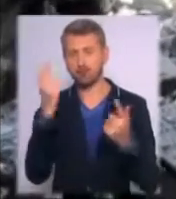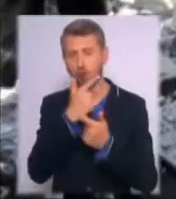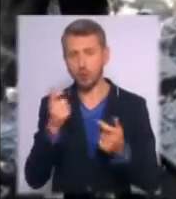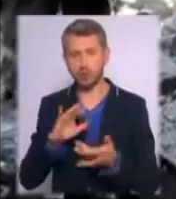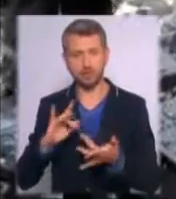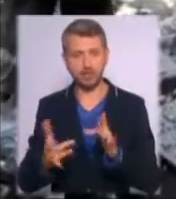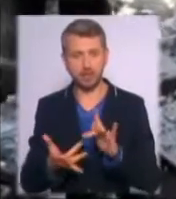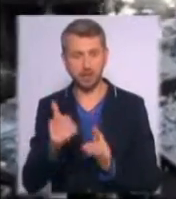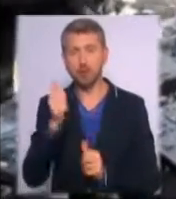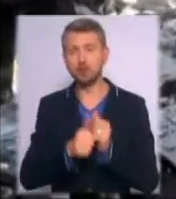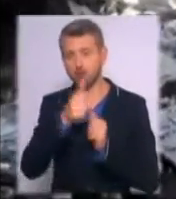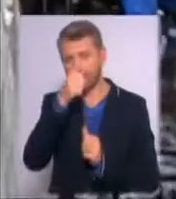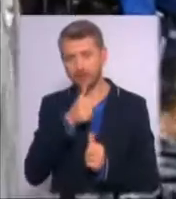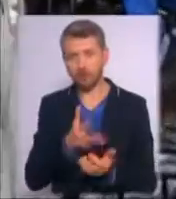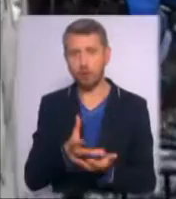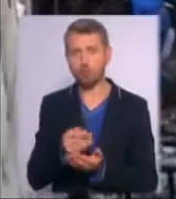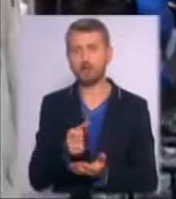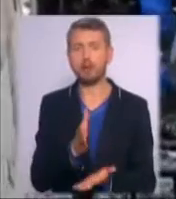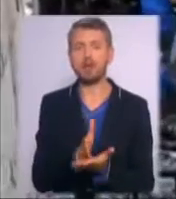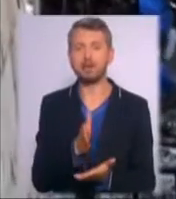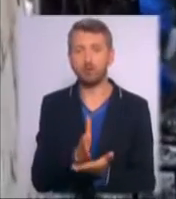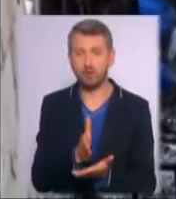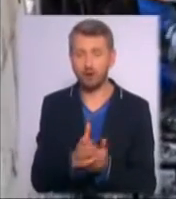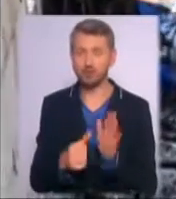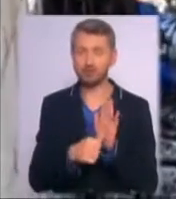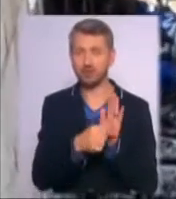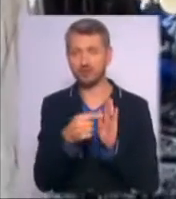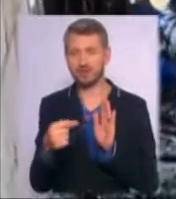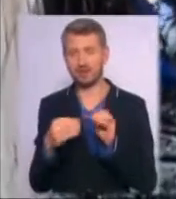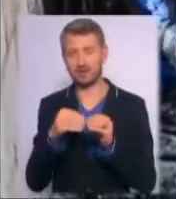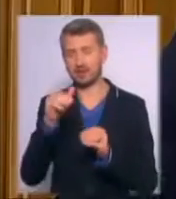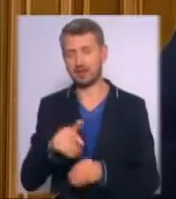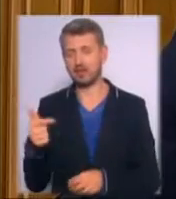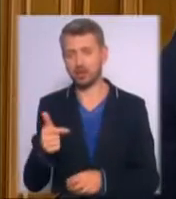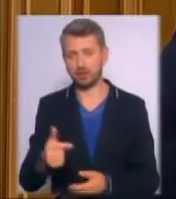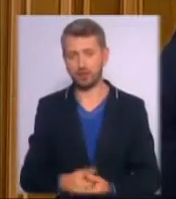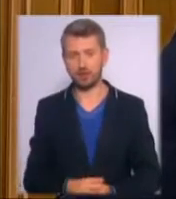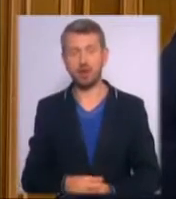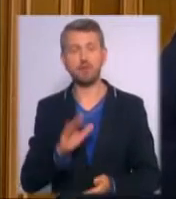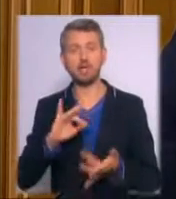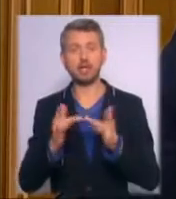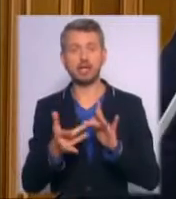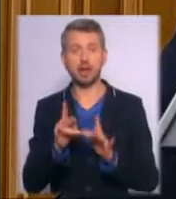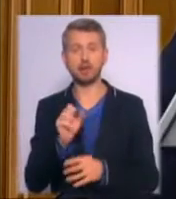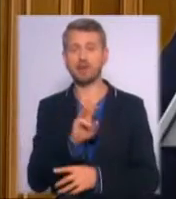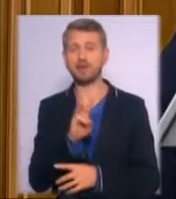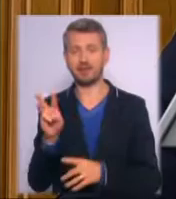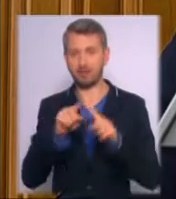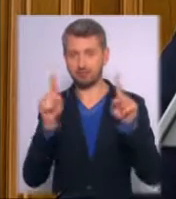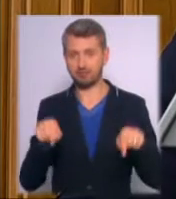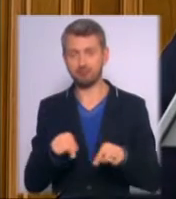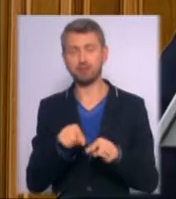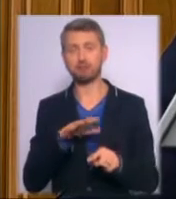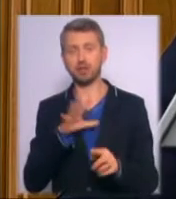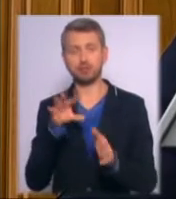інтернеті. Щомісячна оплата за перебування становила від 6 до майже 10 тисяч гривень. В інтернеті на сайті було розміщено об'явлення,